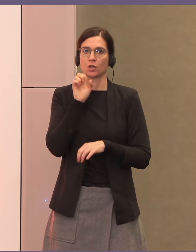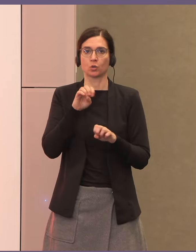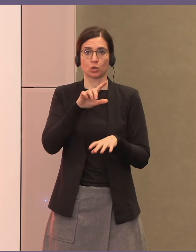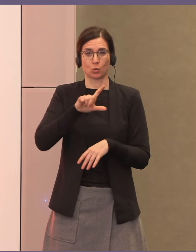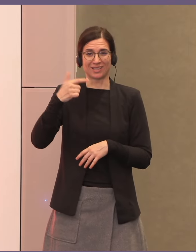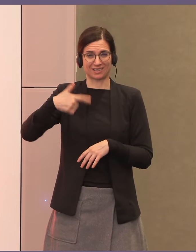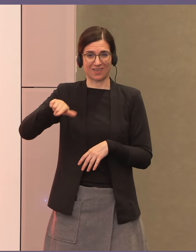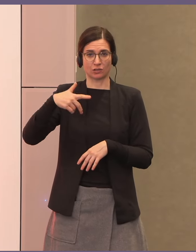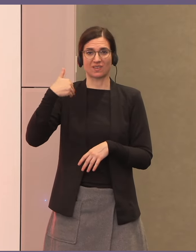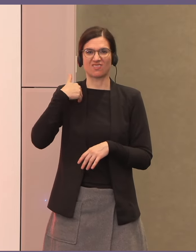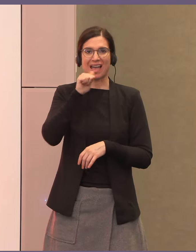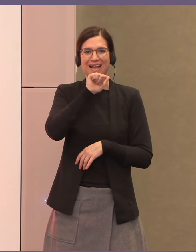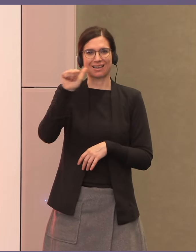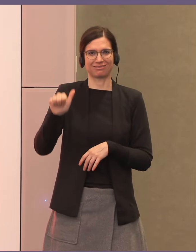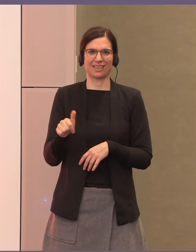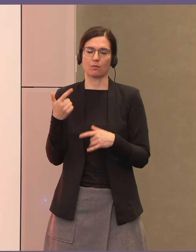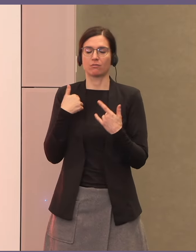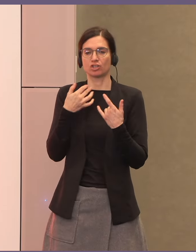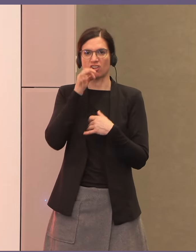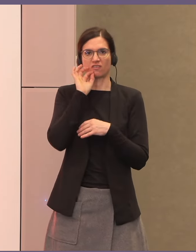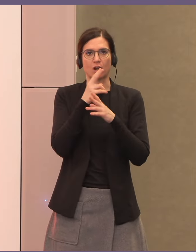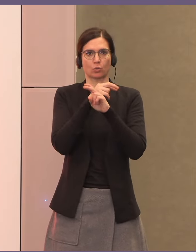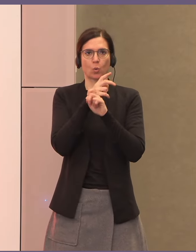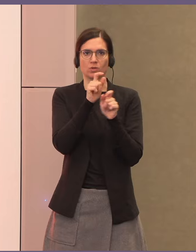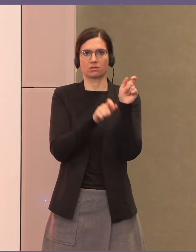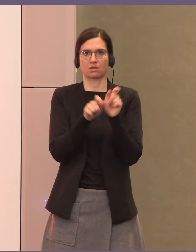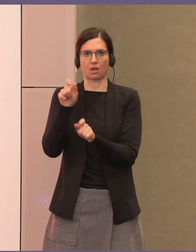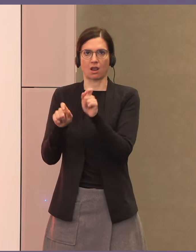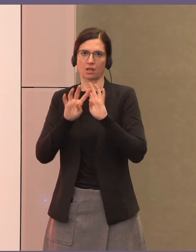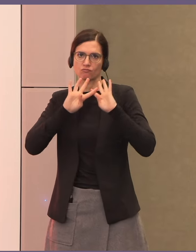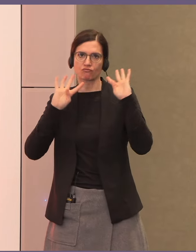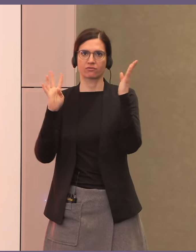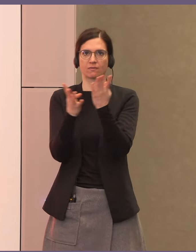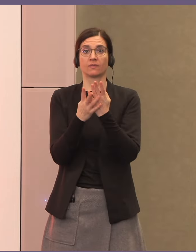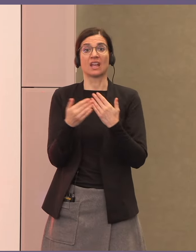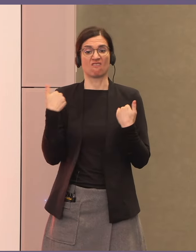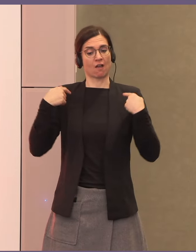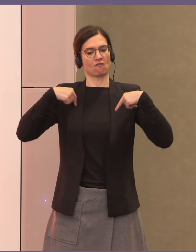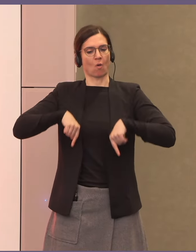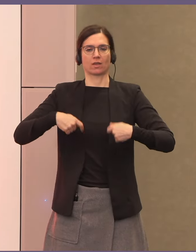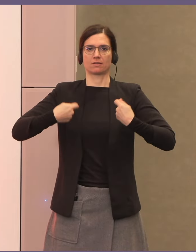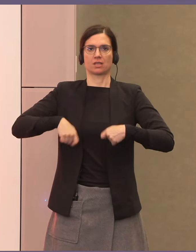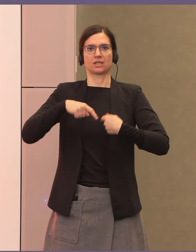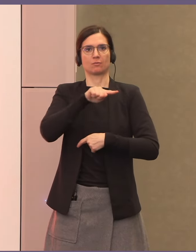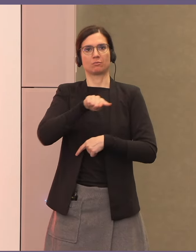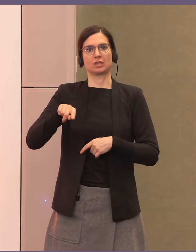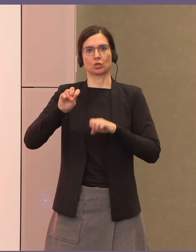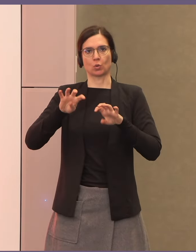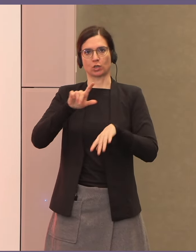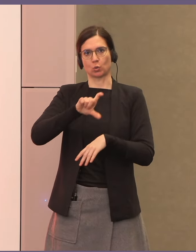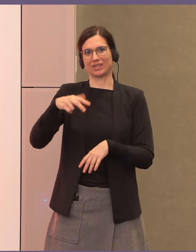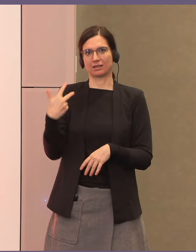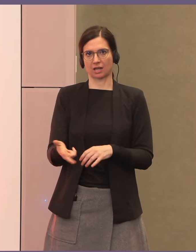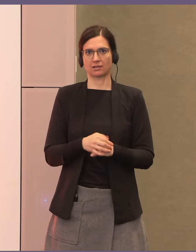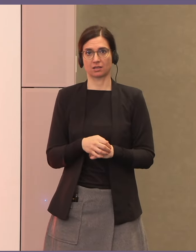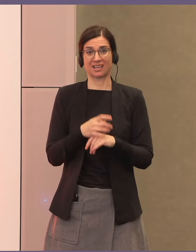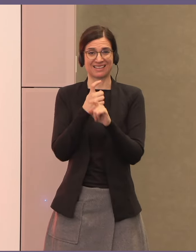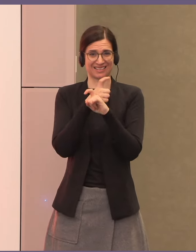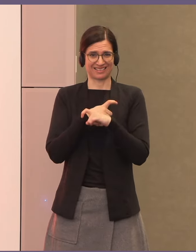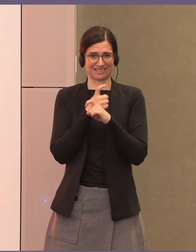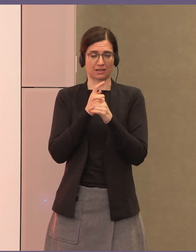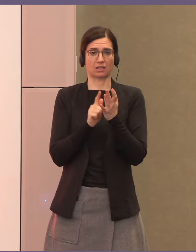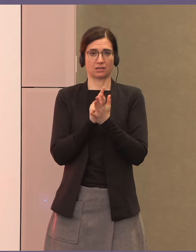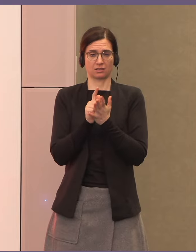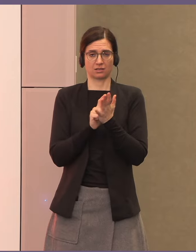Verband der akademischen Frauen Österreichs, dessen Vorsitzende sie bis 1930 war. Im Nationalsozialismus, das ist